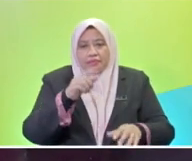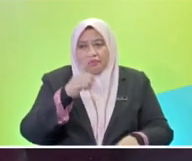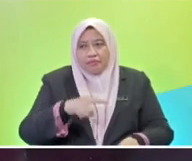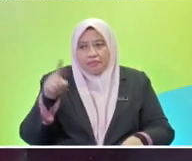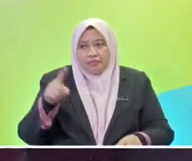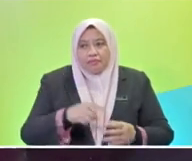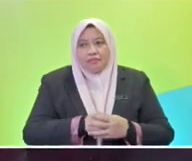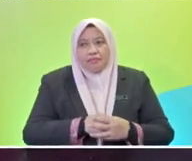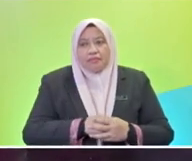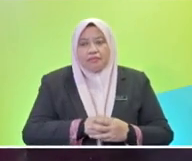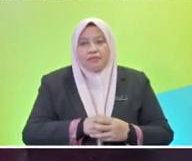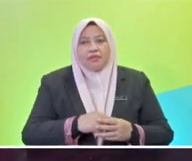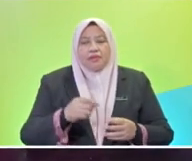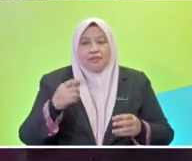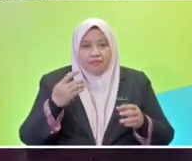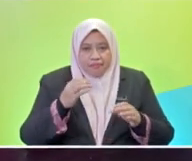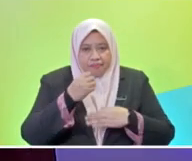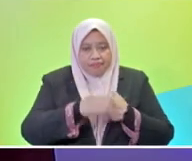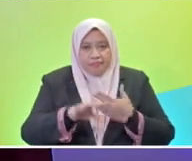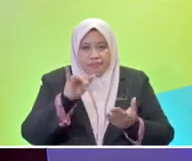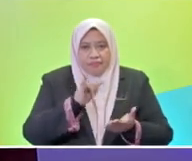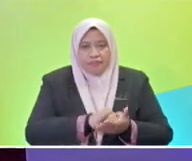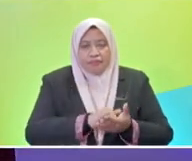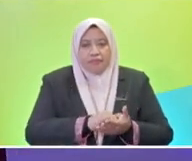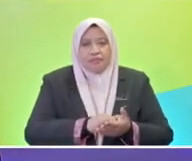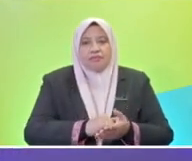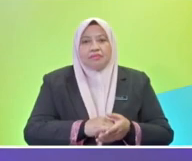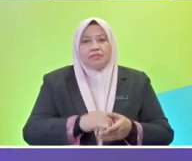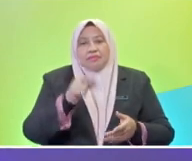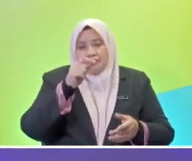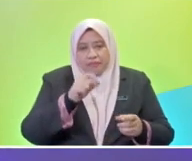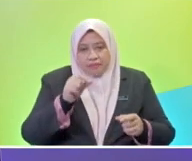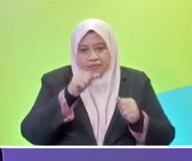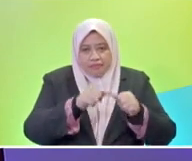Boleh cikgu. Lepas tu Akmal tampal kat bawah sekali tu.